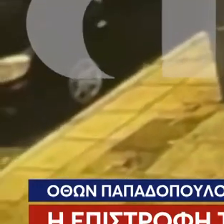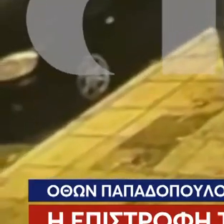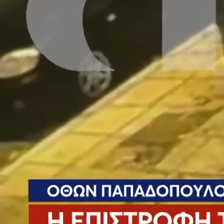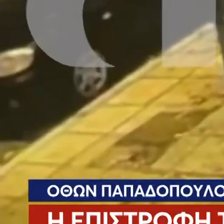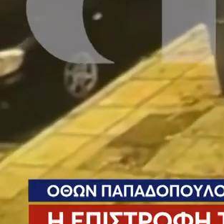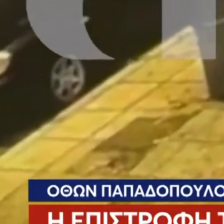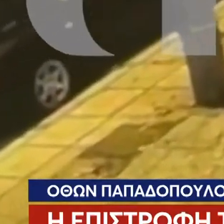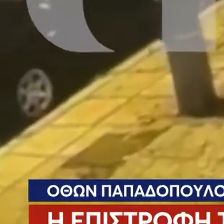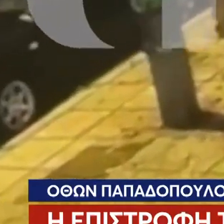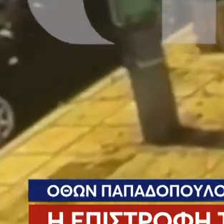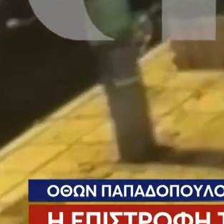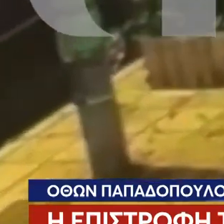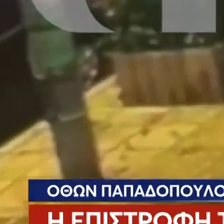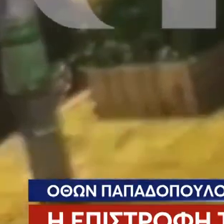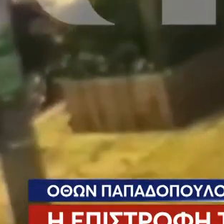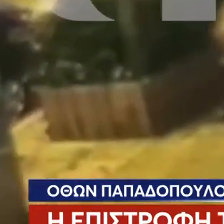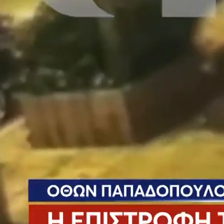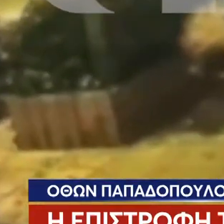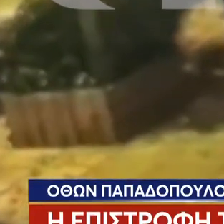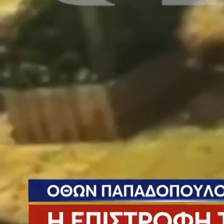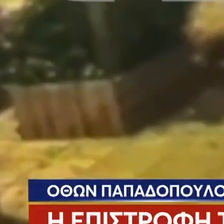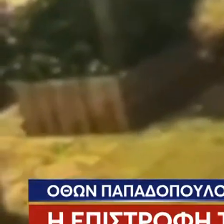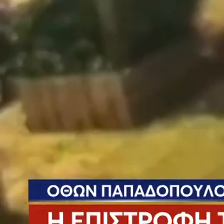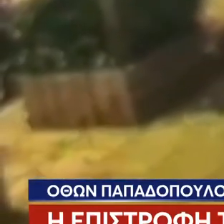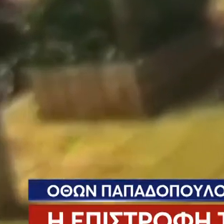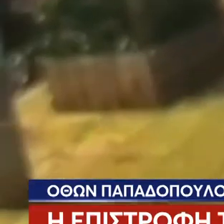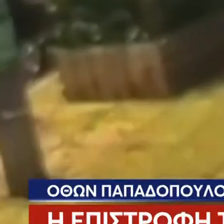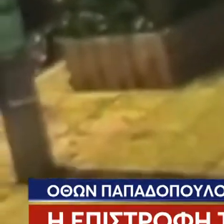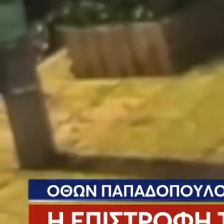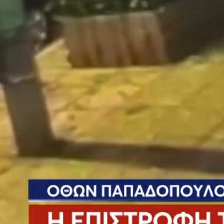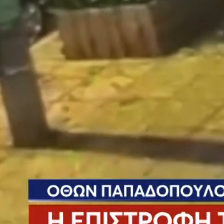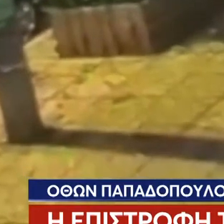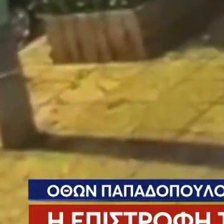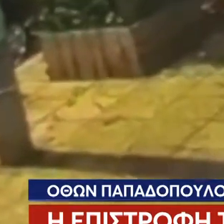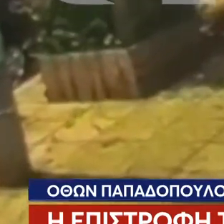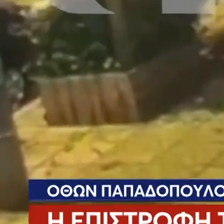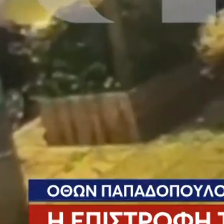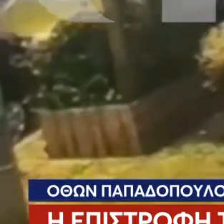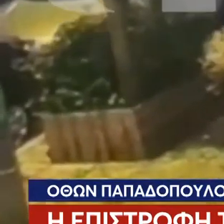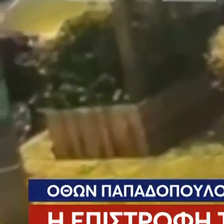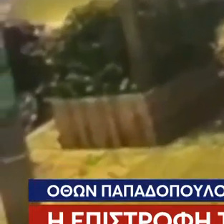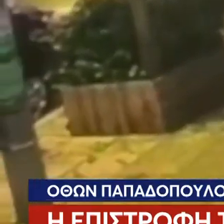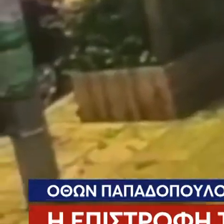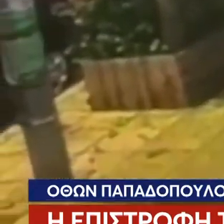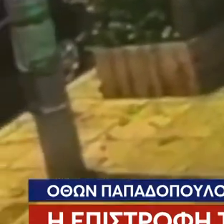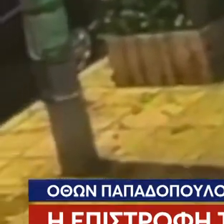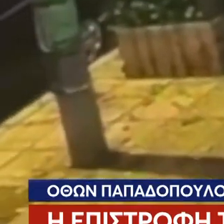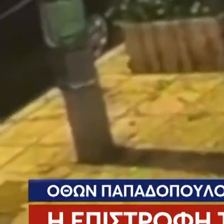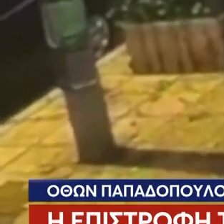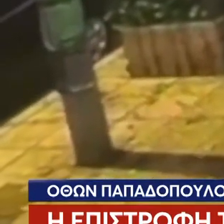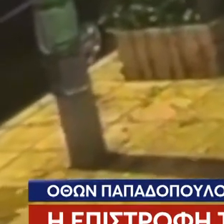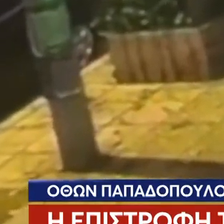στα άλλα κομμάτια οπτικοακουστικού υλικού και δεν προκύπτει με βεβαιότητα. Άραστε. Βέβαια,